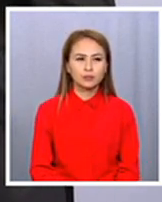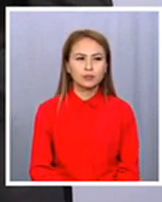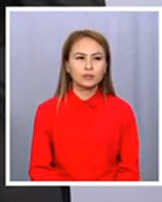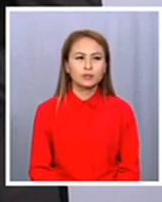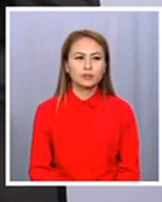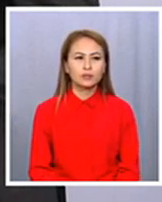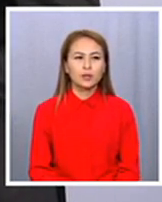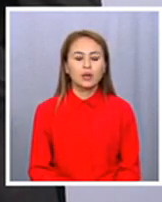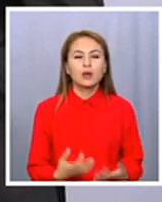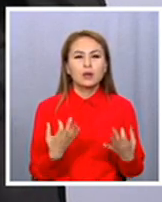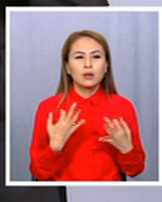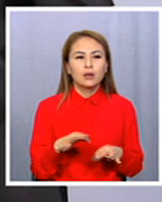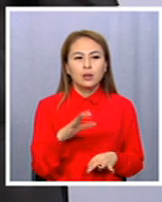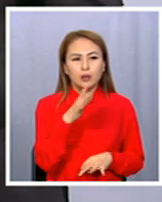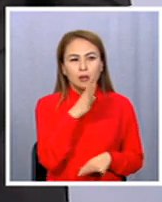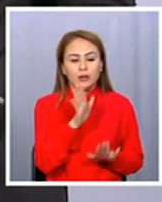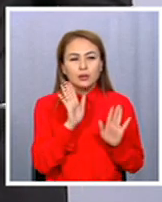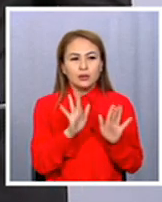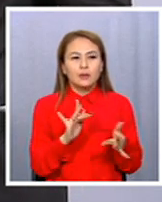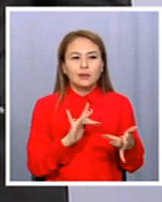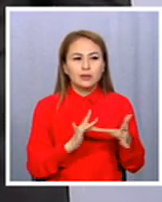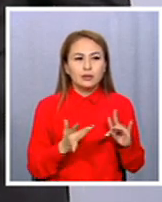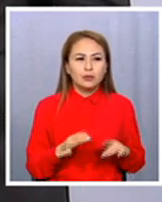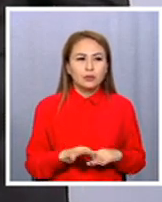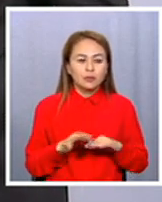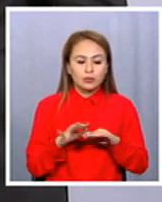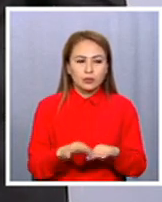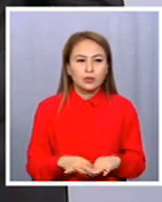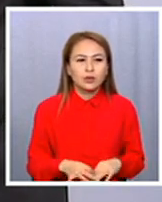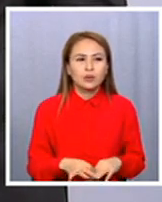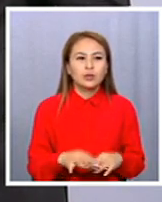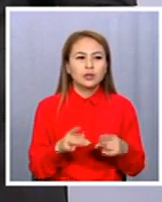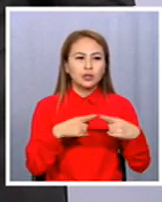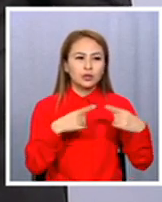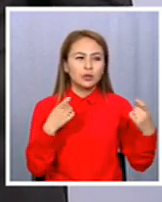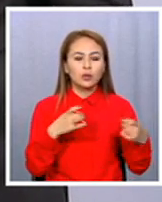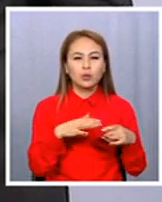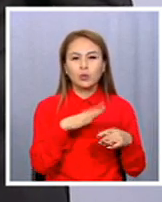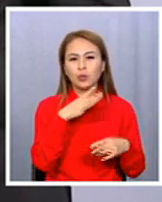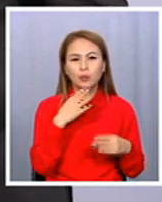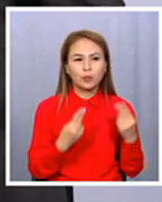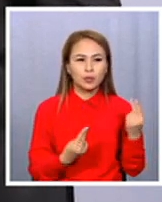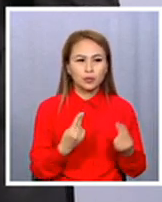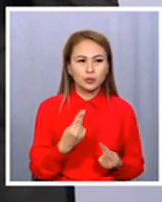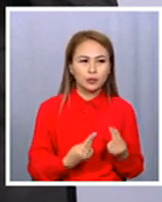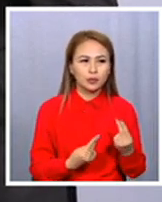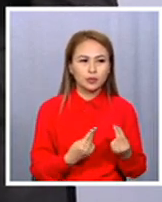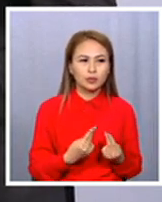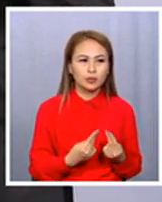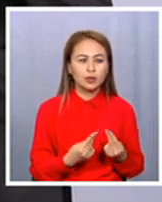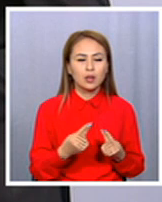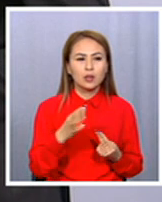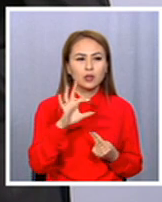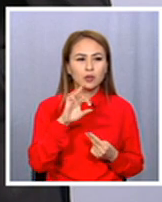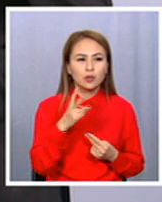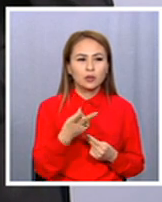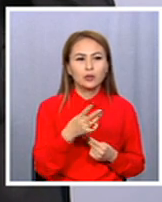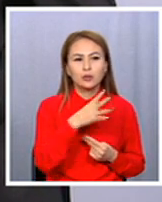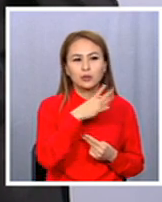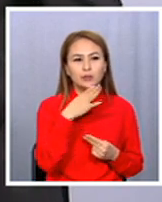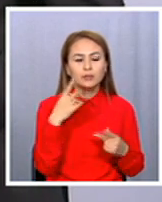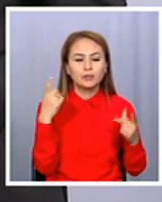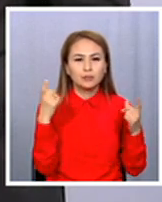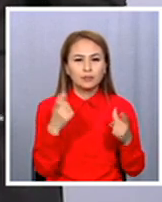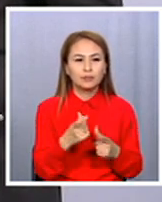Бос уақытын тек интернетте өткізу, желіде көп ойын ойнау, әлеуметтік желіні шектен тыс